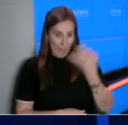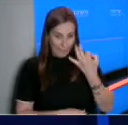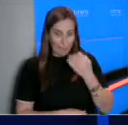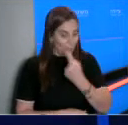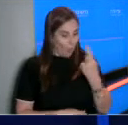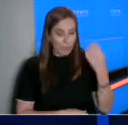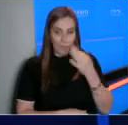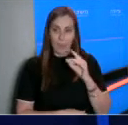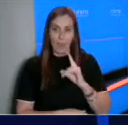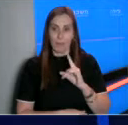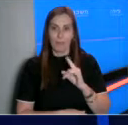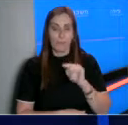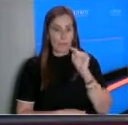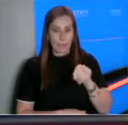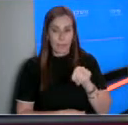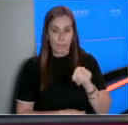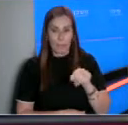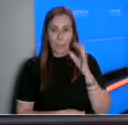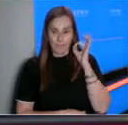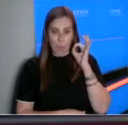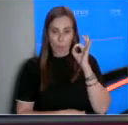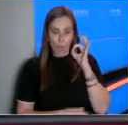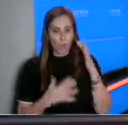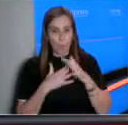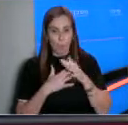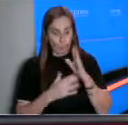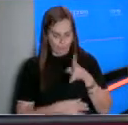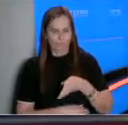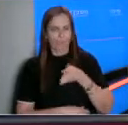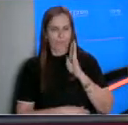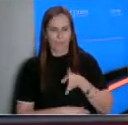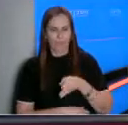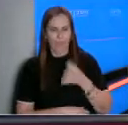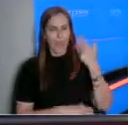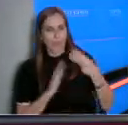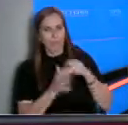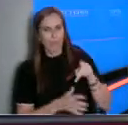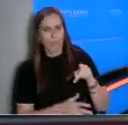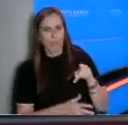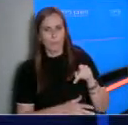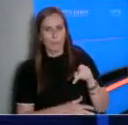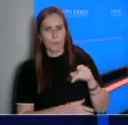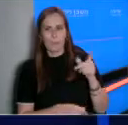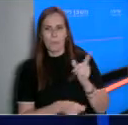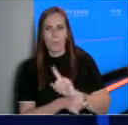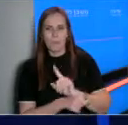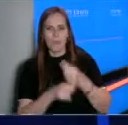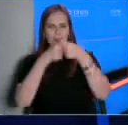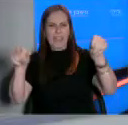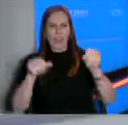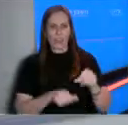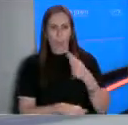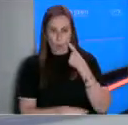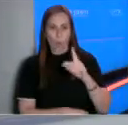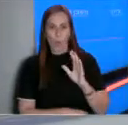חתיכים, אחד. עכשיו, הם מגיעים לשם, הבנות שבוחנות אותם, הייתה תוכנית על זה באיזה ערוץ. מיד הם מתייגות אותם,